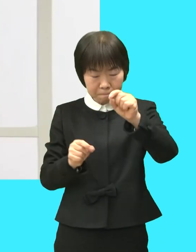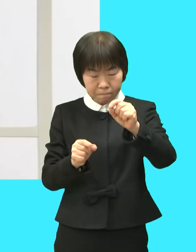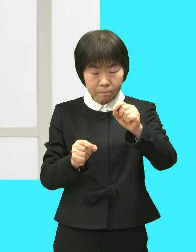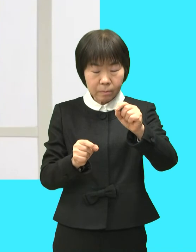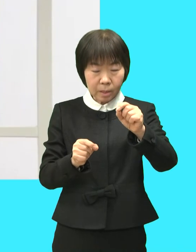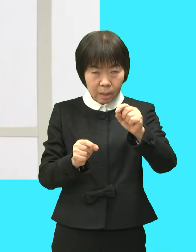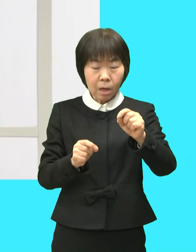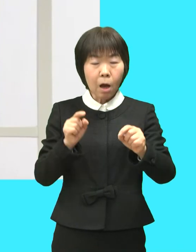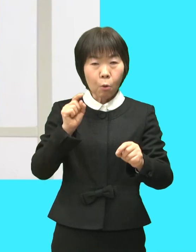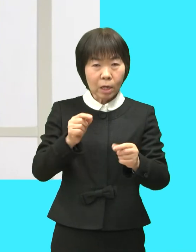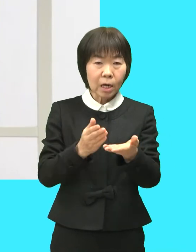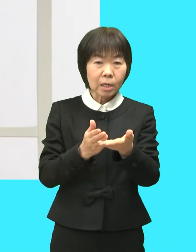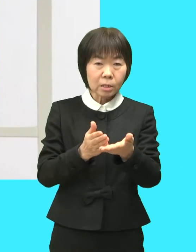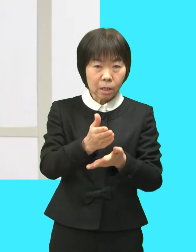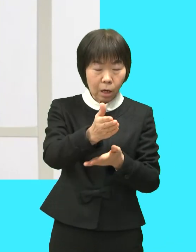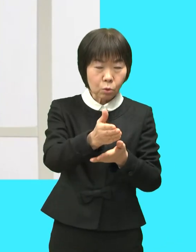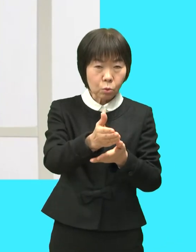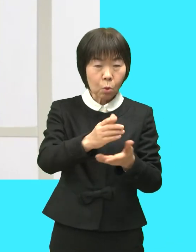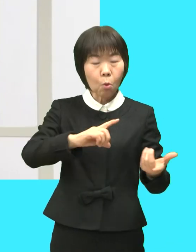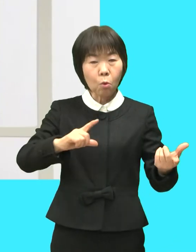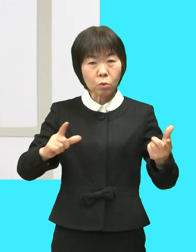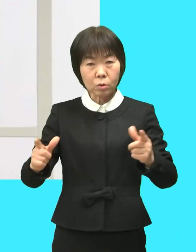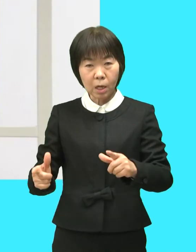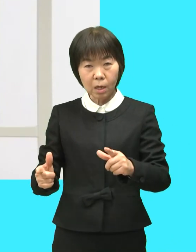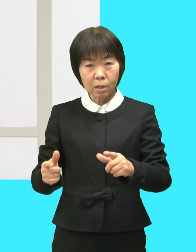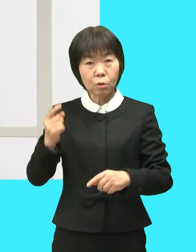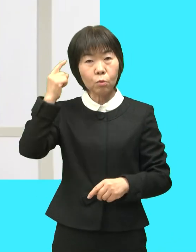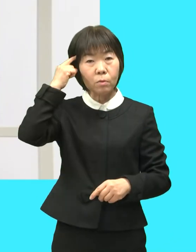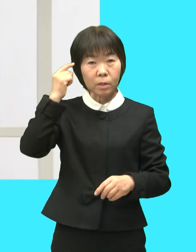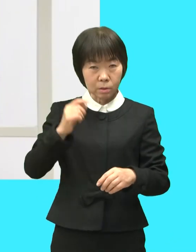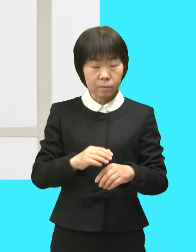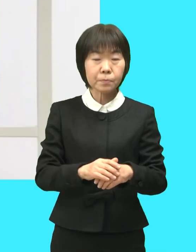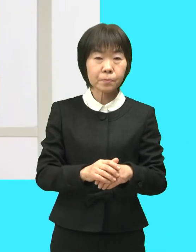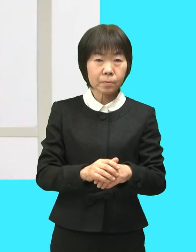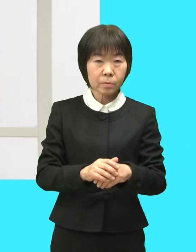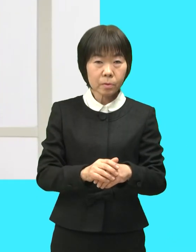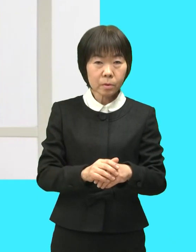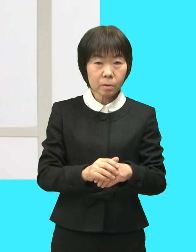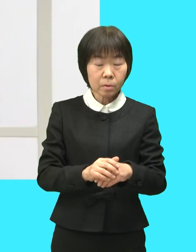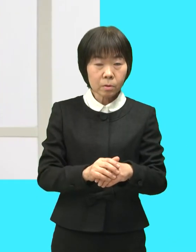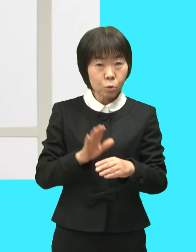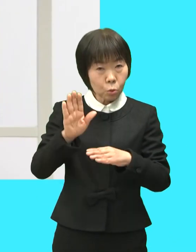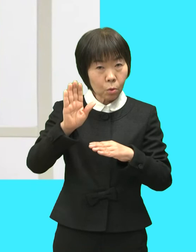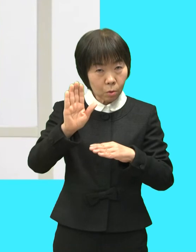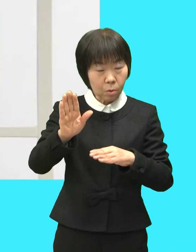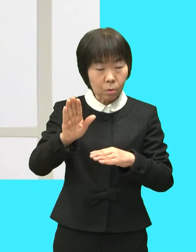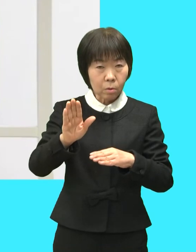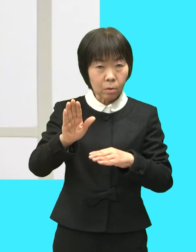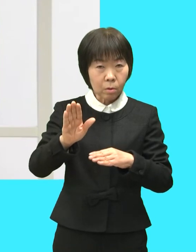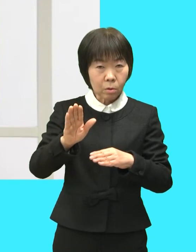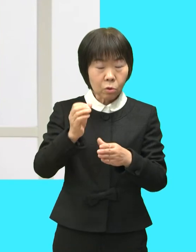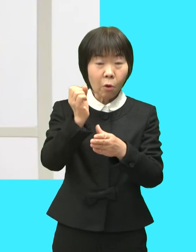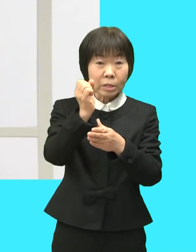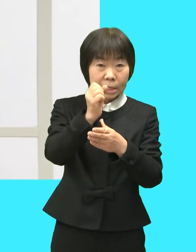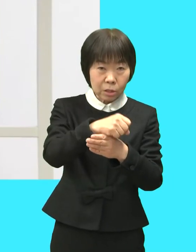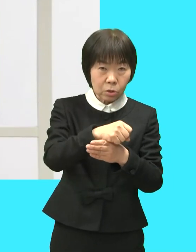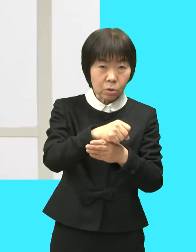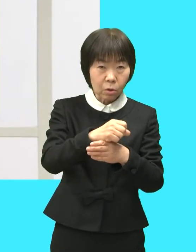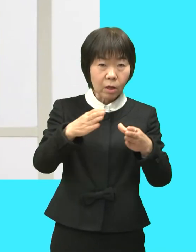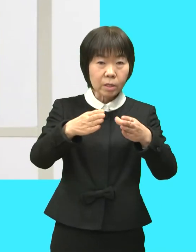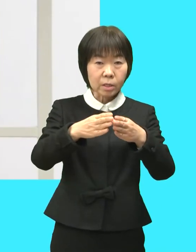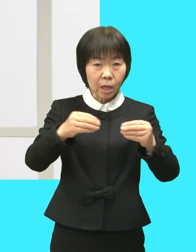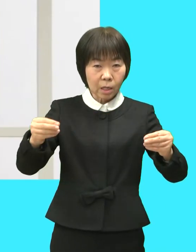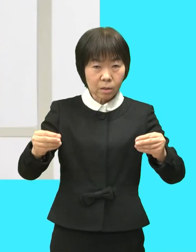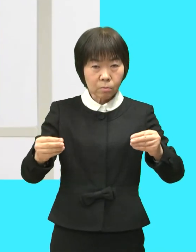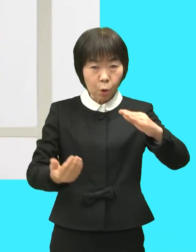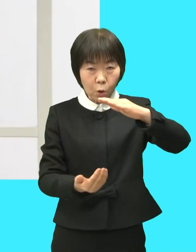がスタートダッシュの段階での遅れにつながったと思います。ただその後ですね、こういった認証、まさに全国でもト